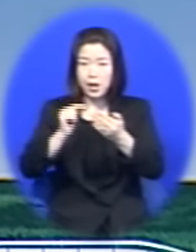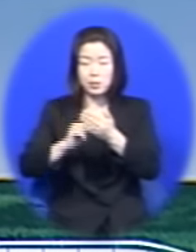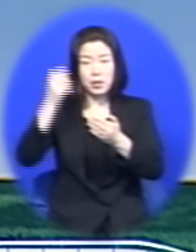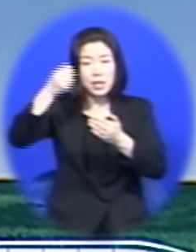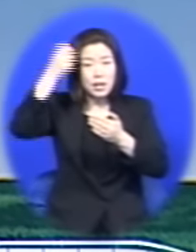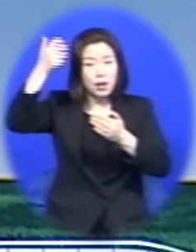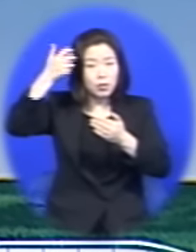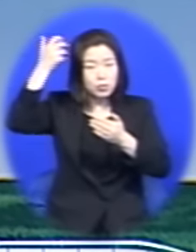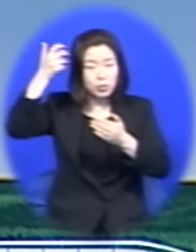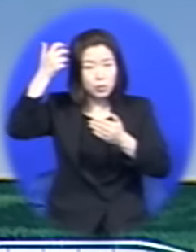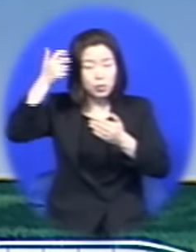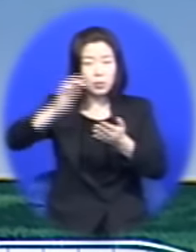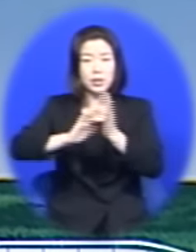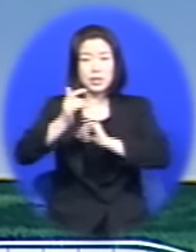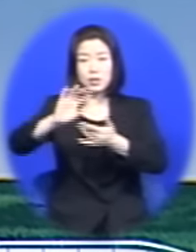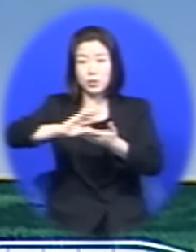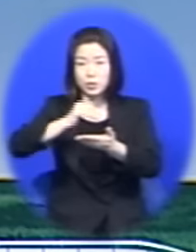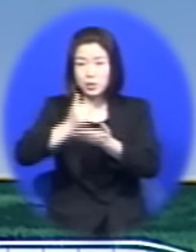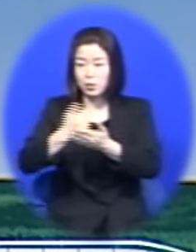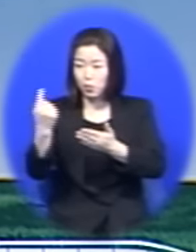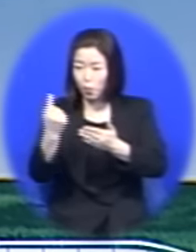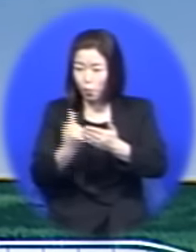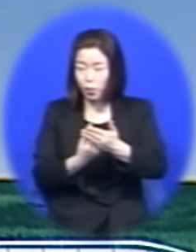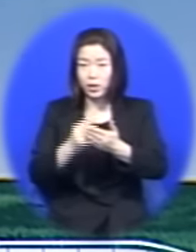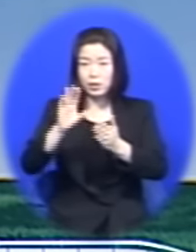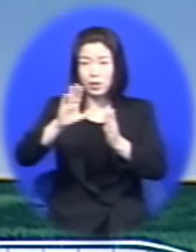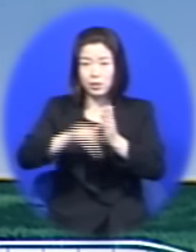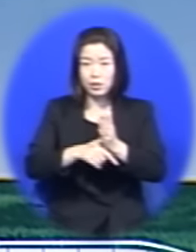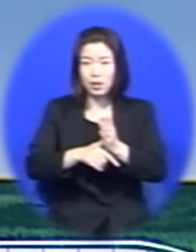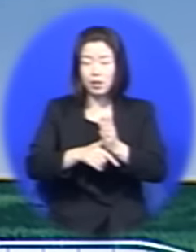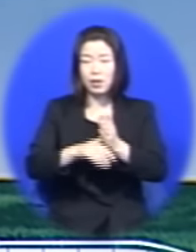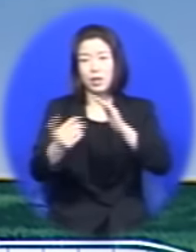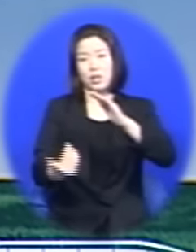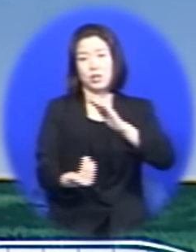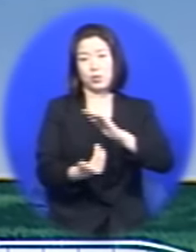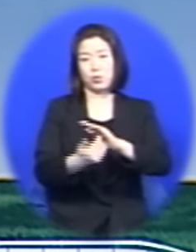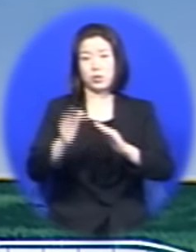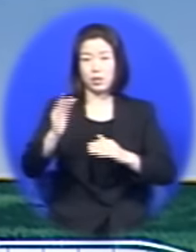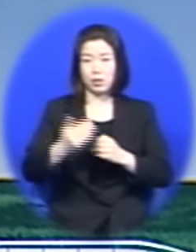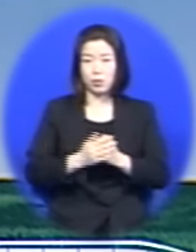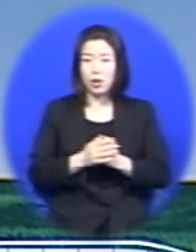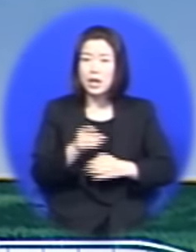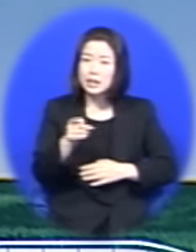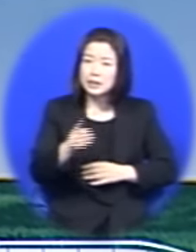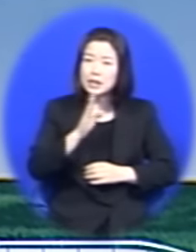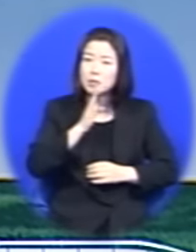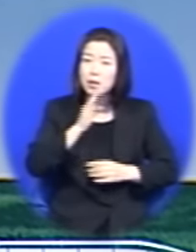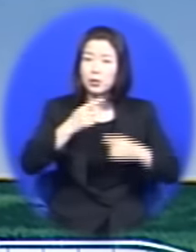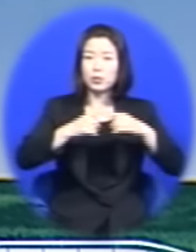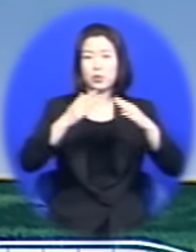영으로 예수 그리스도가 임하게 될 경우에 이루어지는 거예요. 그게 교회입니다.